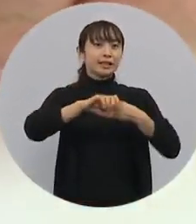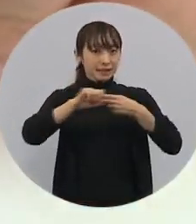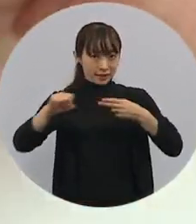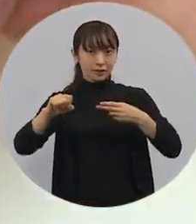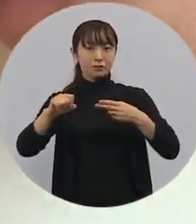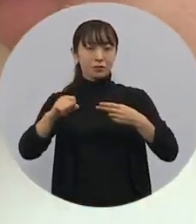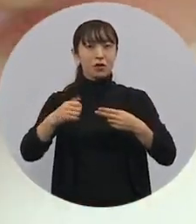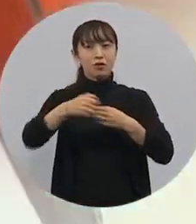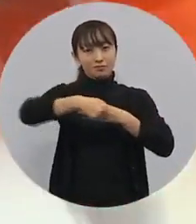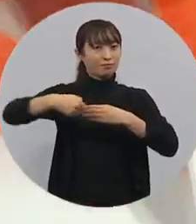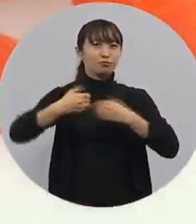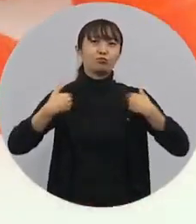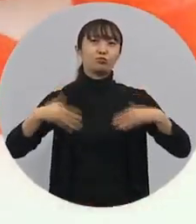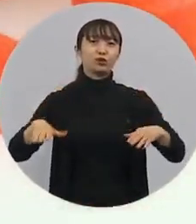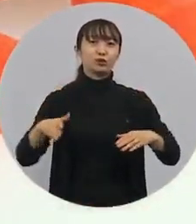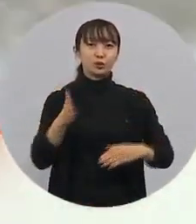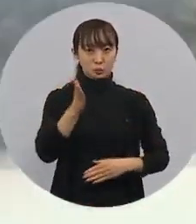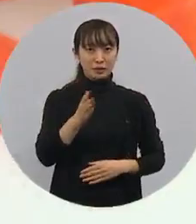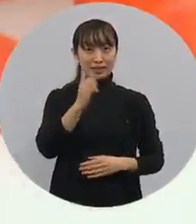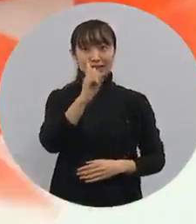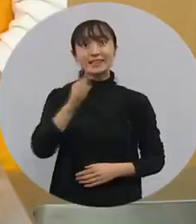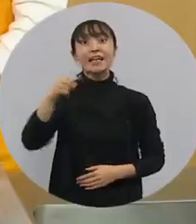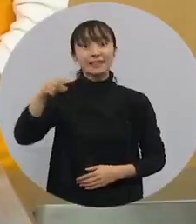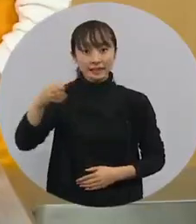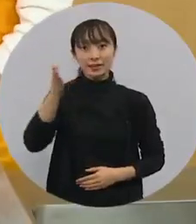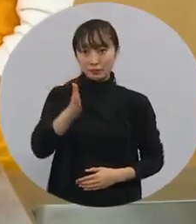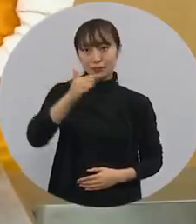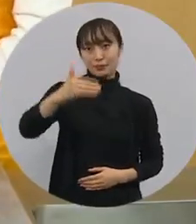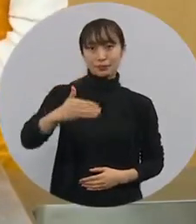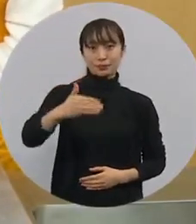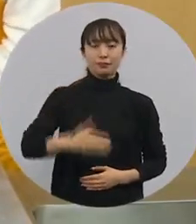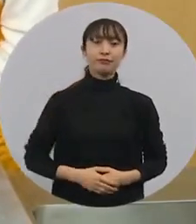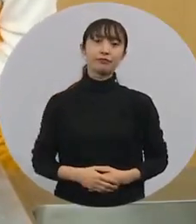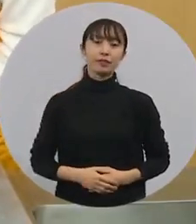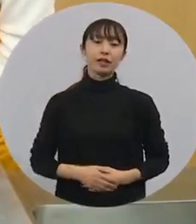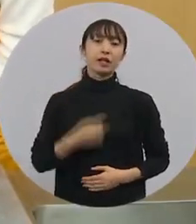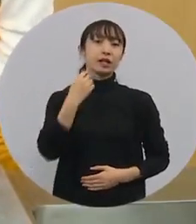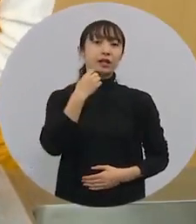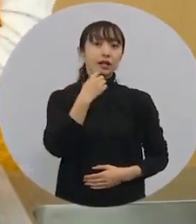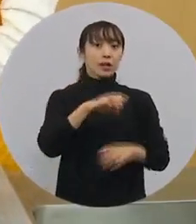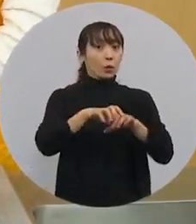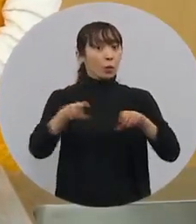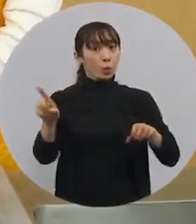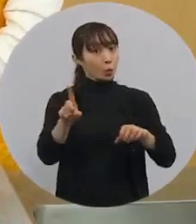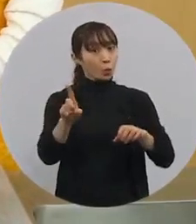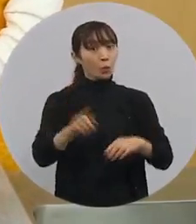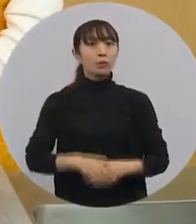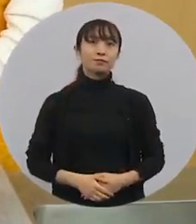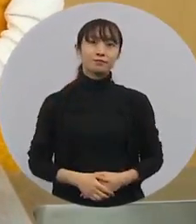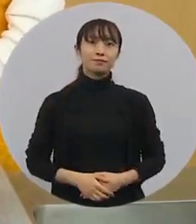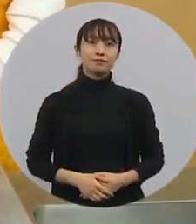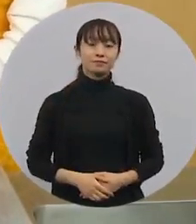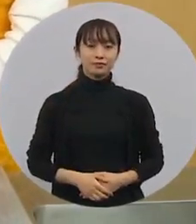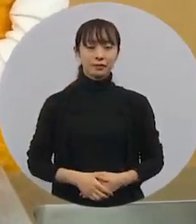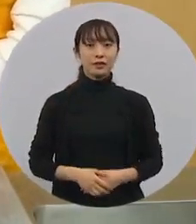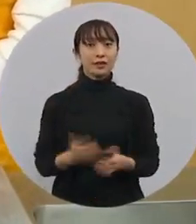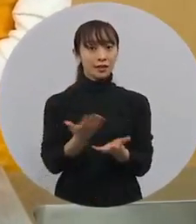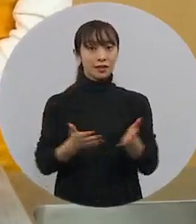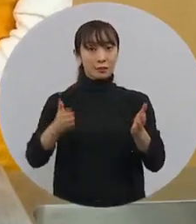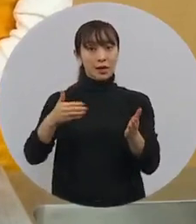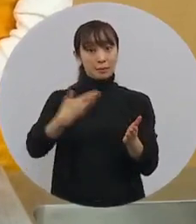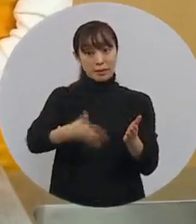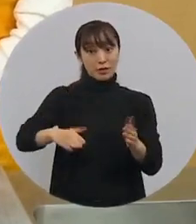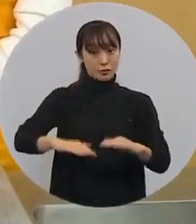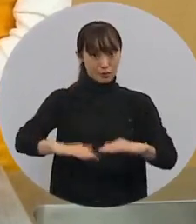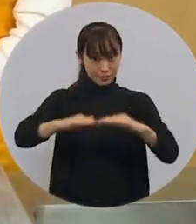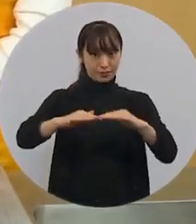ずに1センチの角切りにします。 さあ、大根はどうしましょう。 はい、これは水から15分ほ